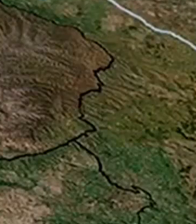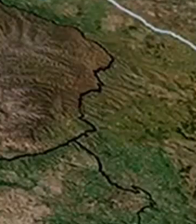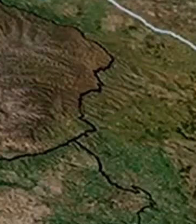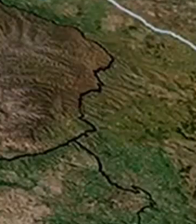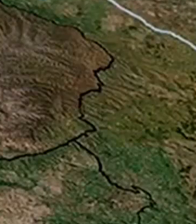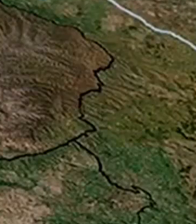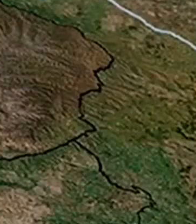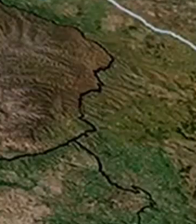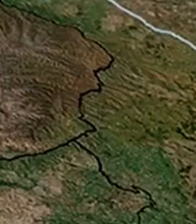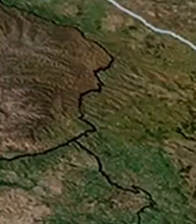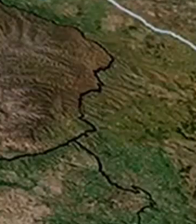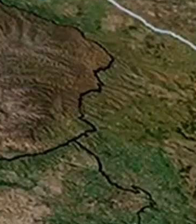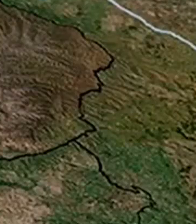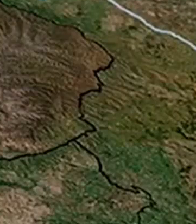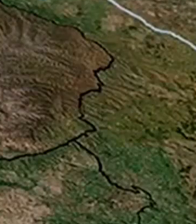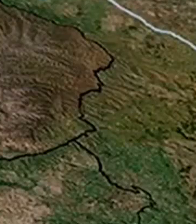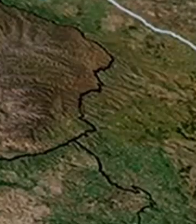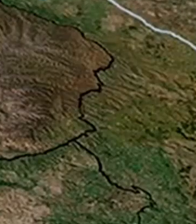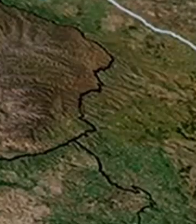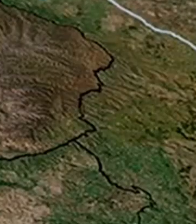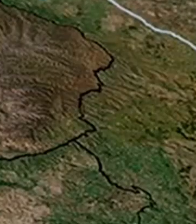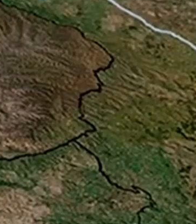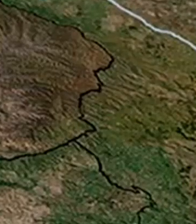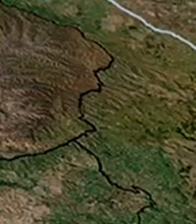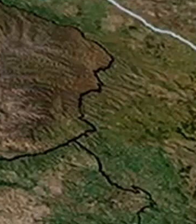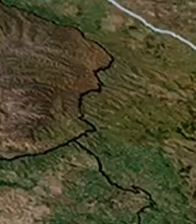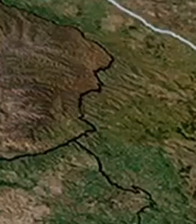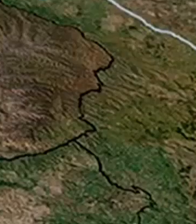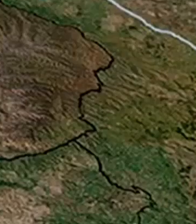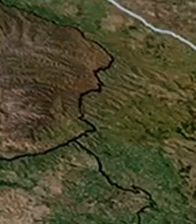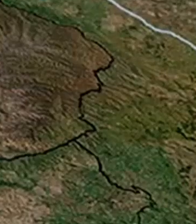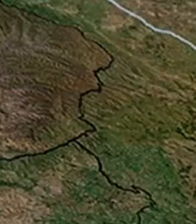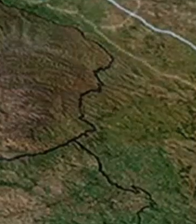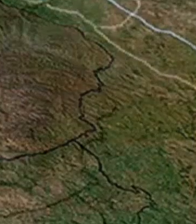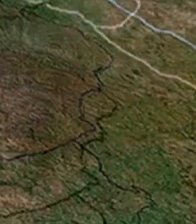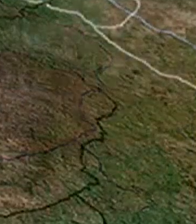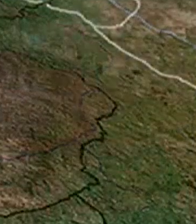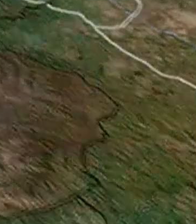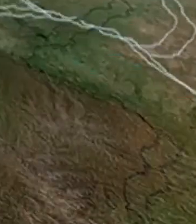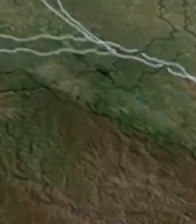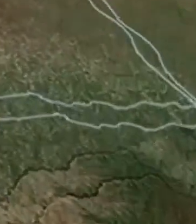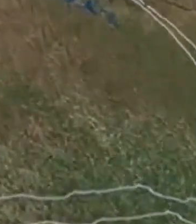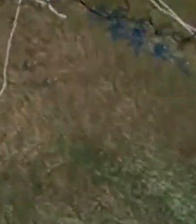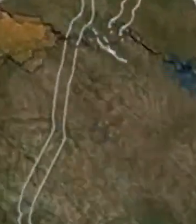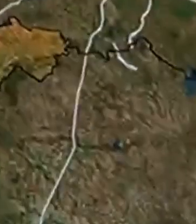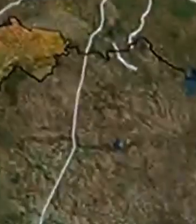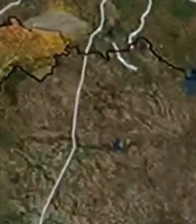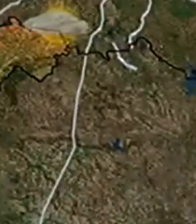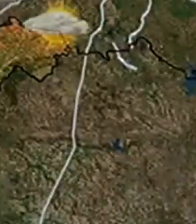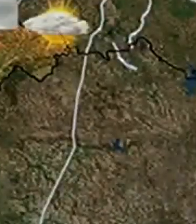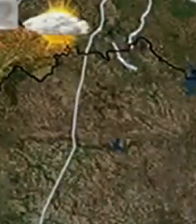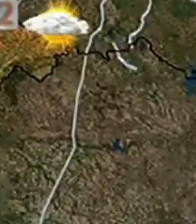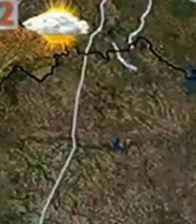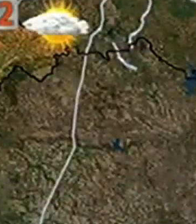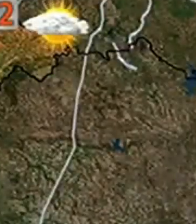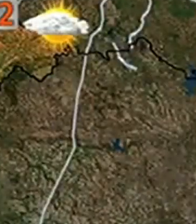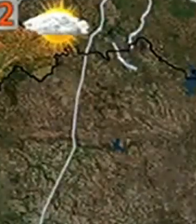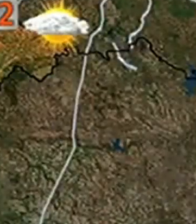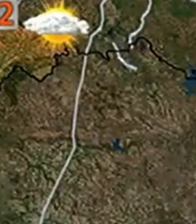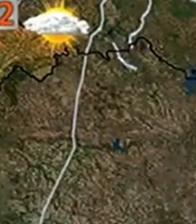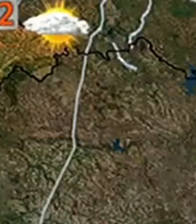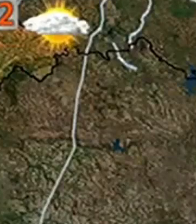tla ba e tshola ka diperesente tše 30 ka Frankfurt Bethlehem le dikarolo tša gona ka kwagola Sasolburg ke tše 30 digrata ka Northwest